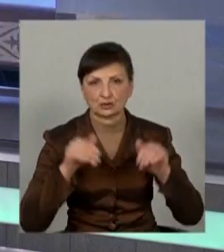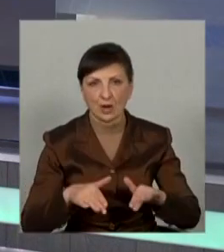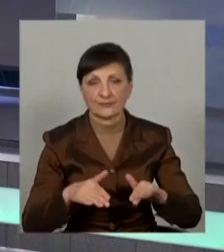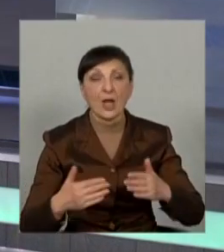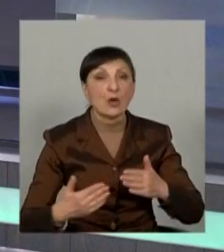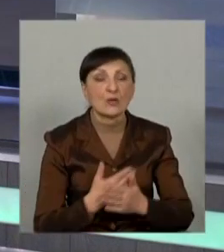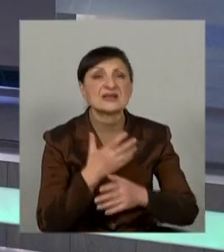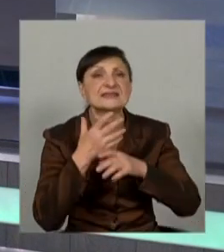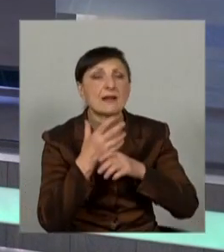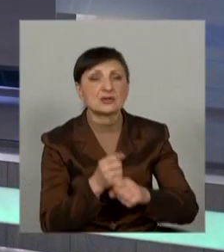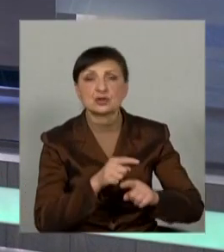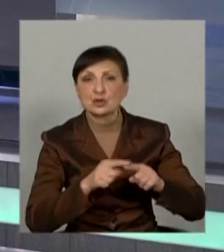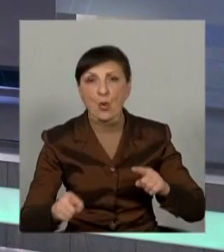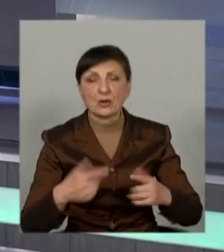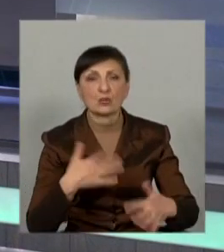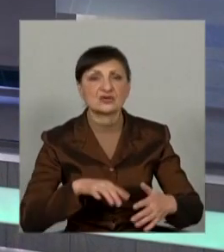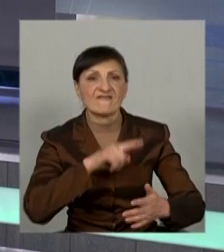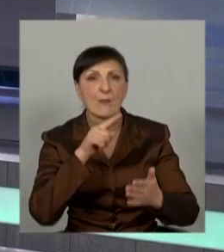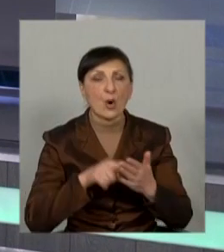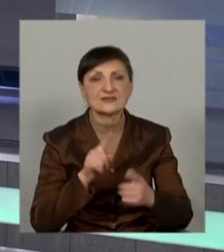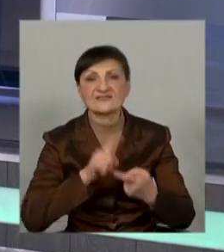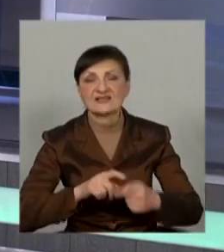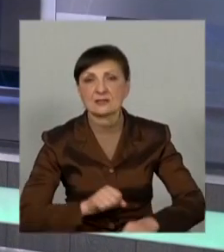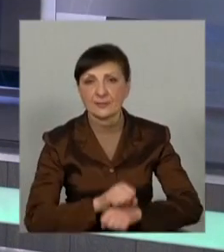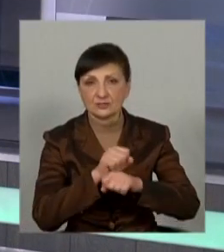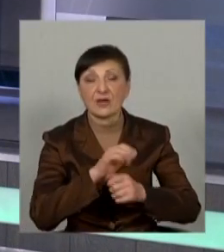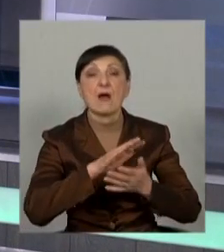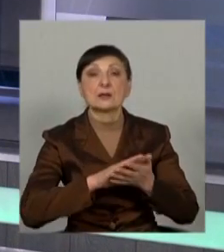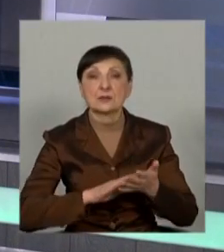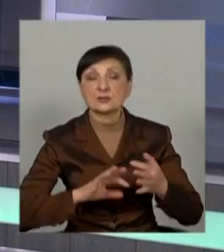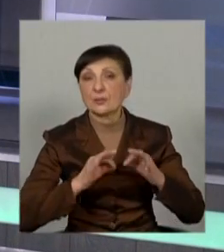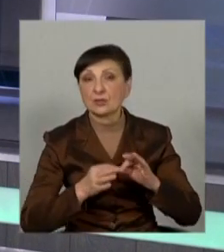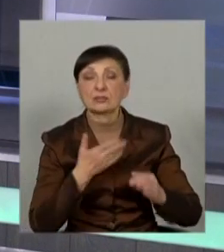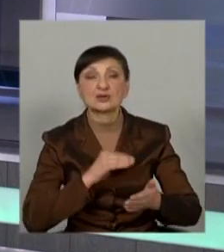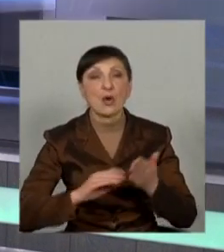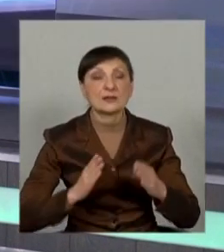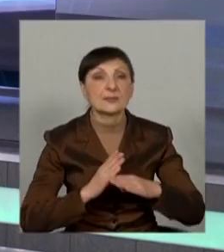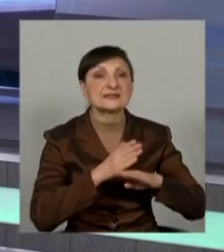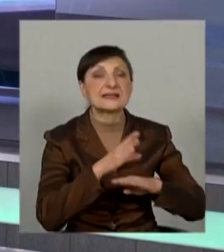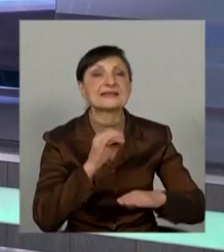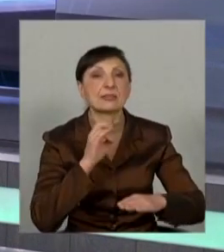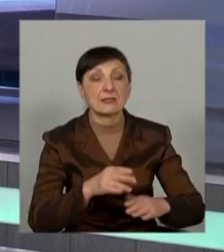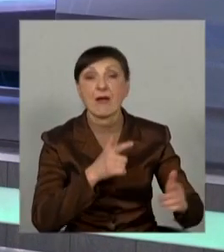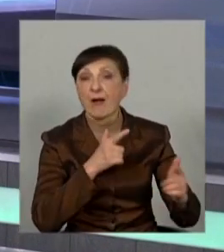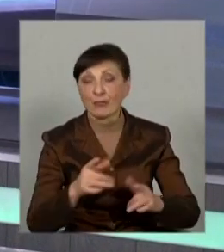сокращает сроки организационных вопросов забастовок. Моя коллега Адалина Сипова побывала сегодня в Сенате и готова